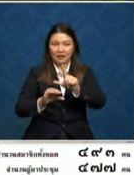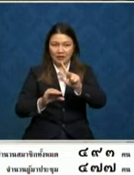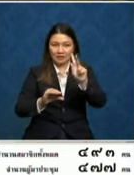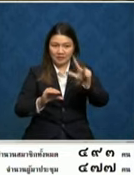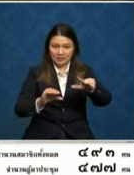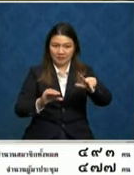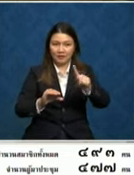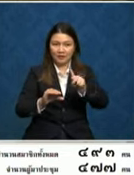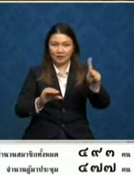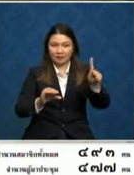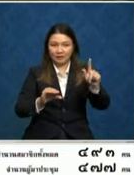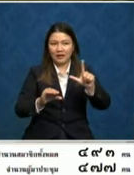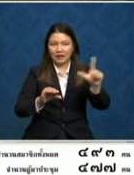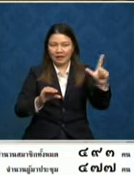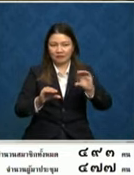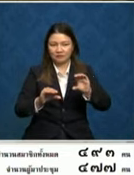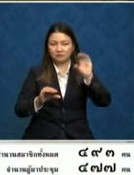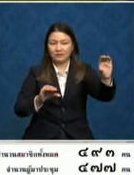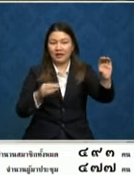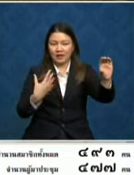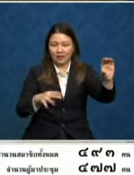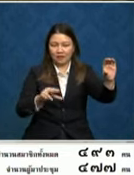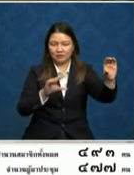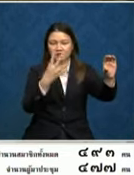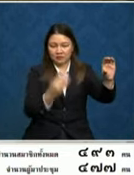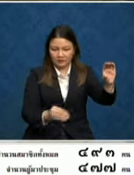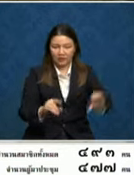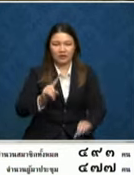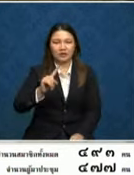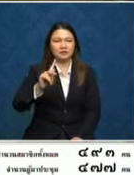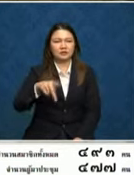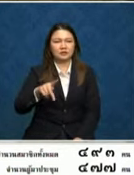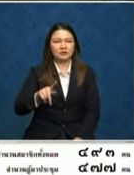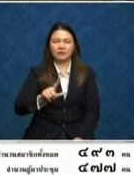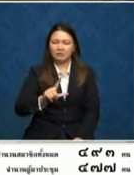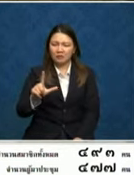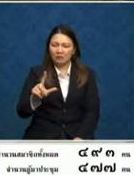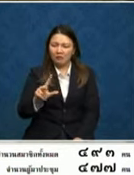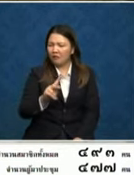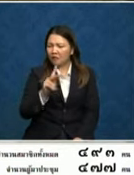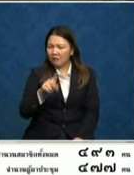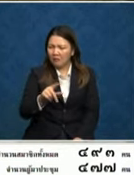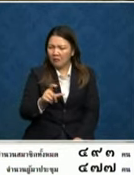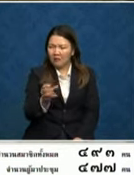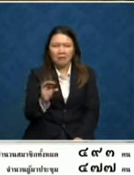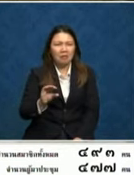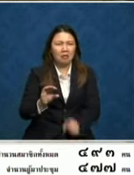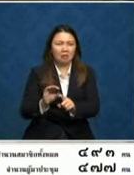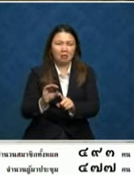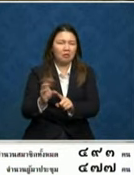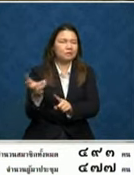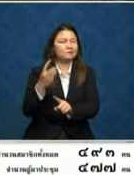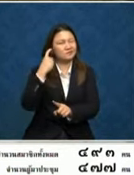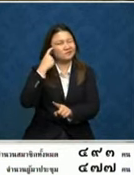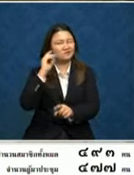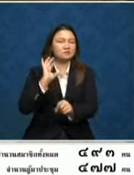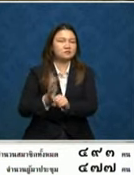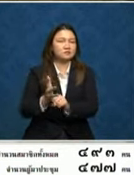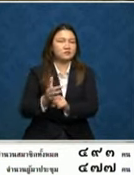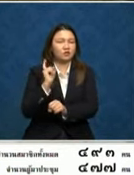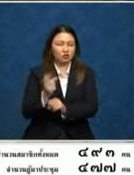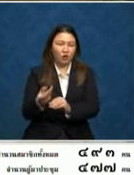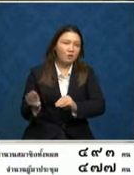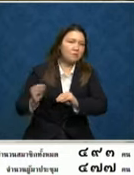ให้กระทรวงประเทศอย่างน้อยสัก 50,000 ล้านท่านประธานครับโดยเฉพาะในยามนี้ท่านประธ